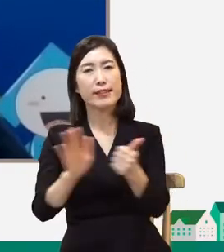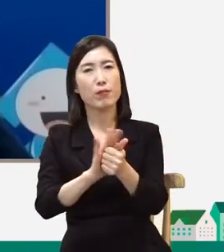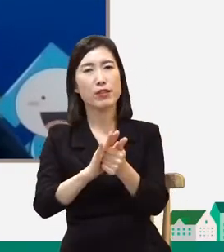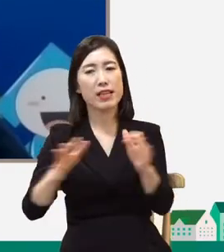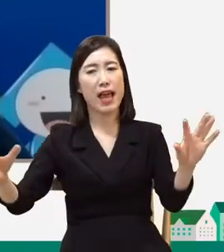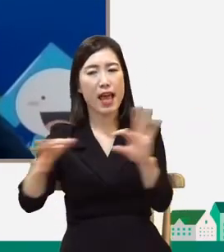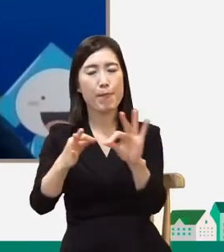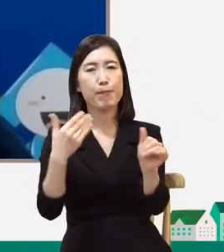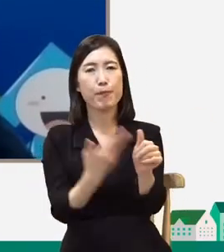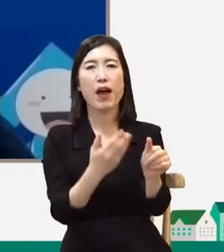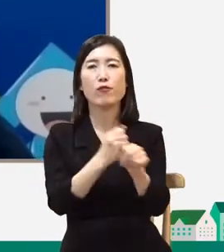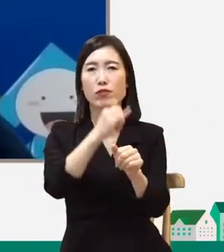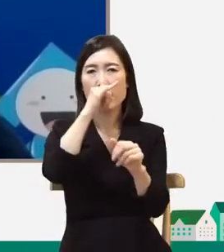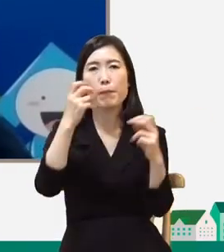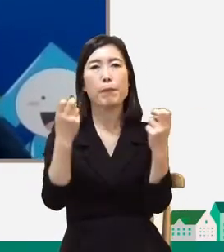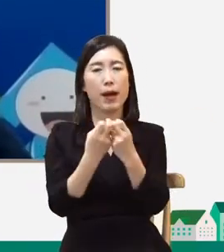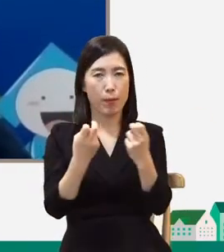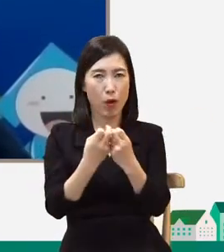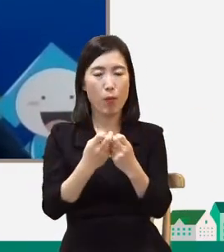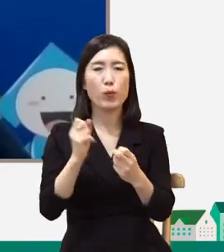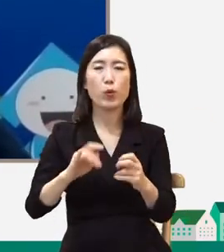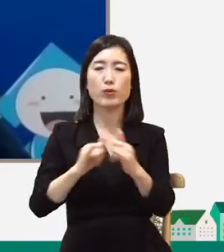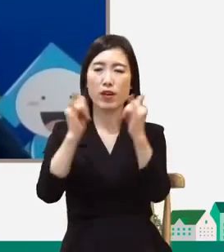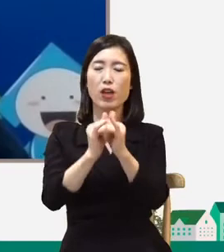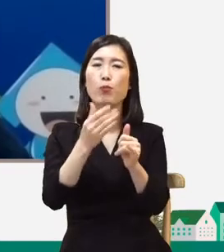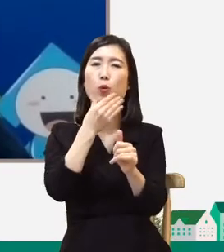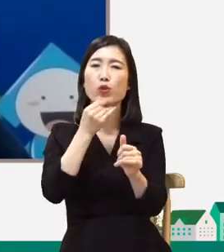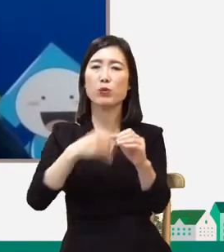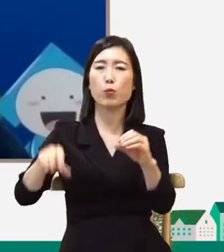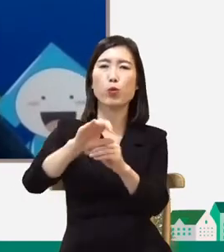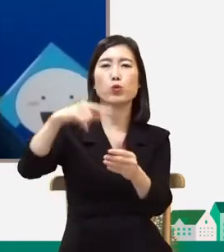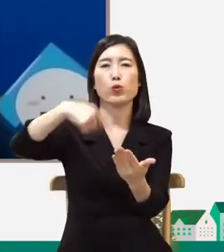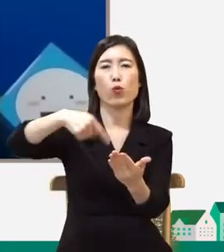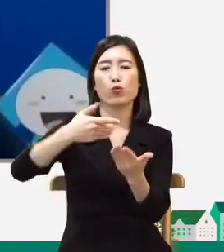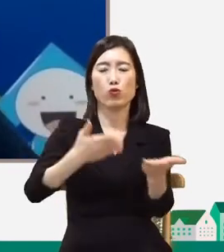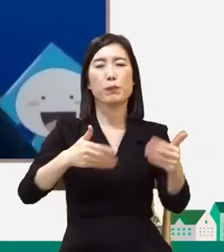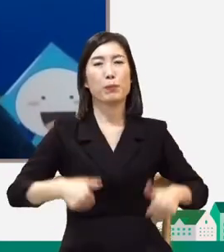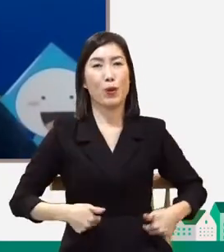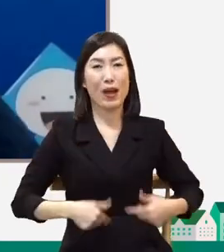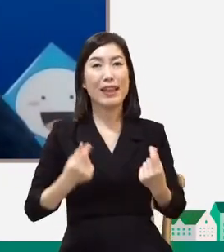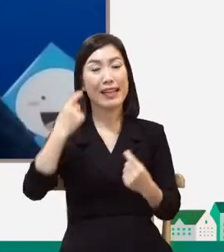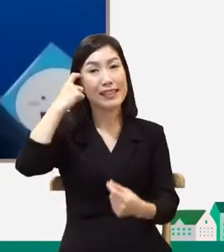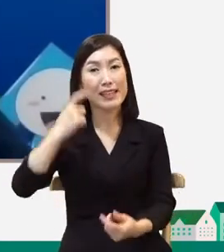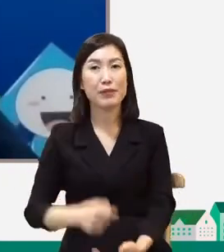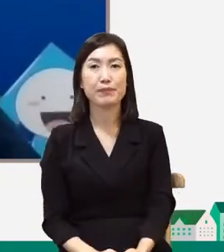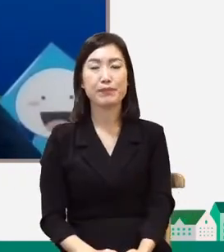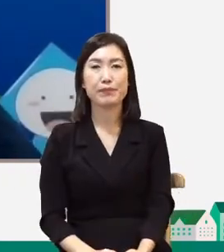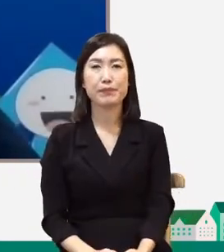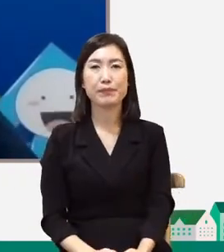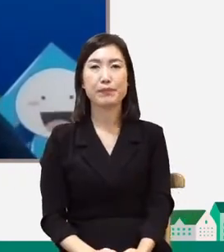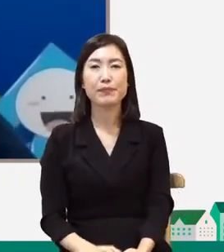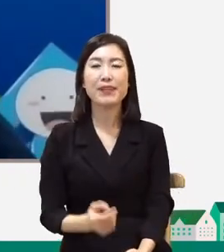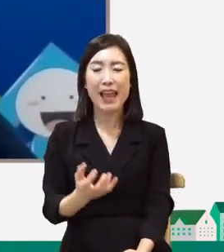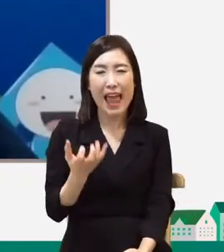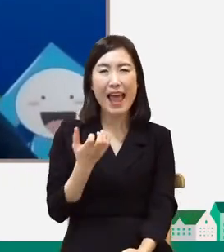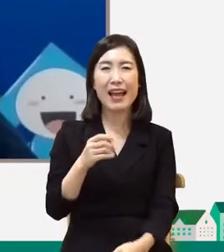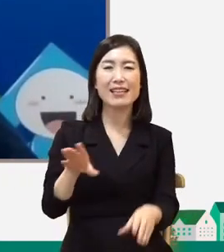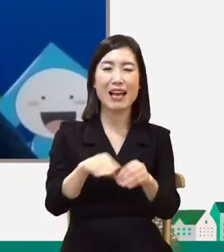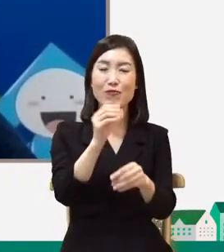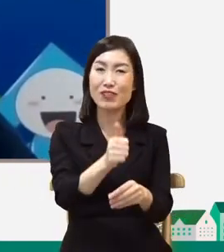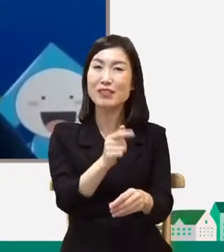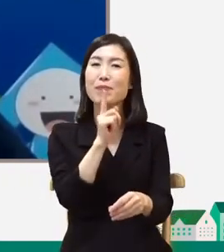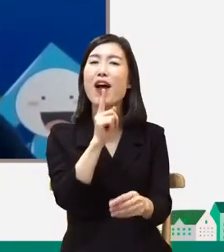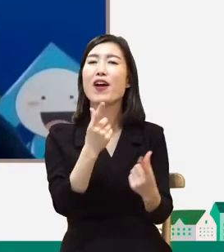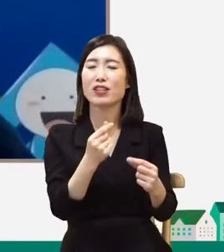그런 통합적인 사회복지가 이루어져야 된다고 봅니다. 그래서 이현희 사무국장님처럼